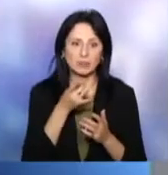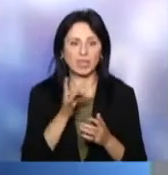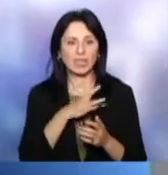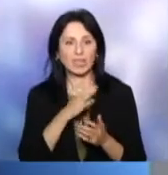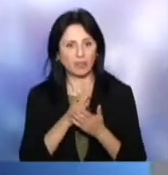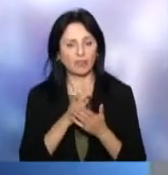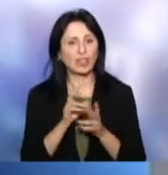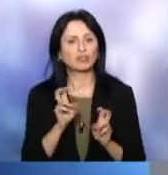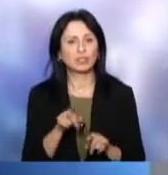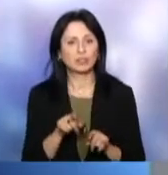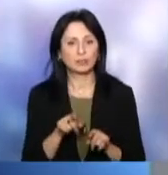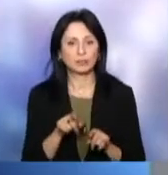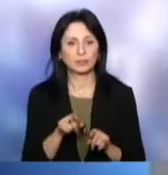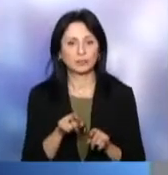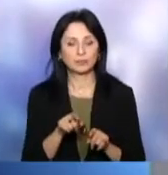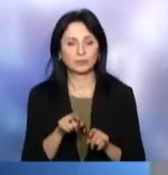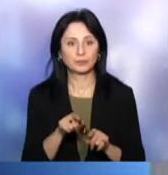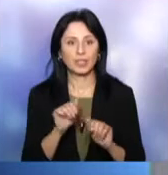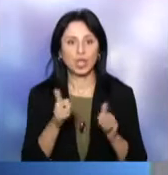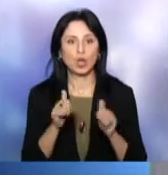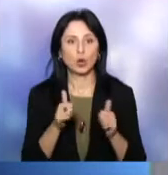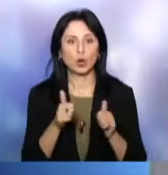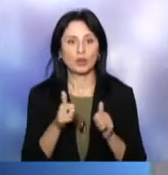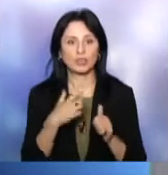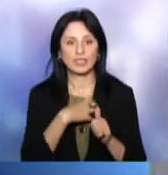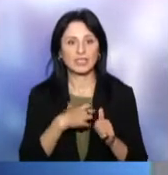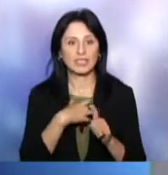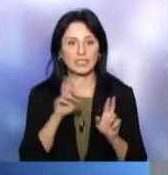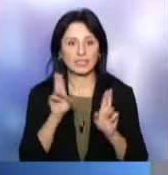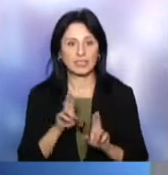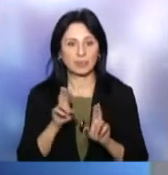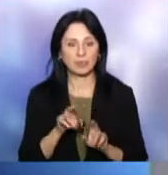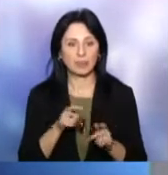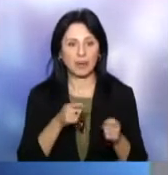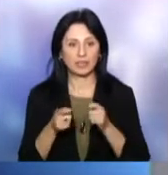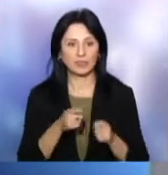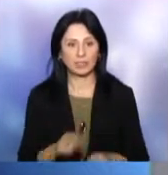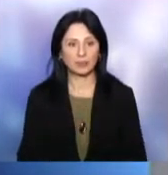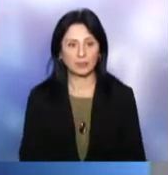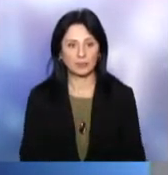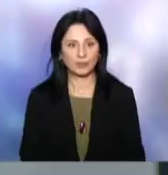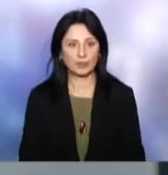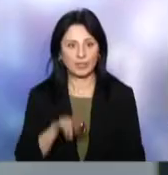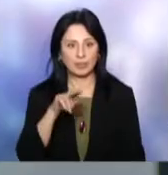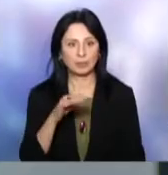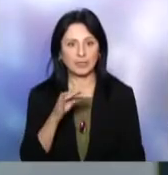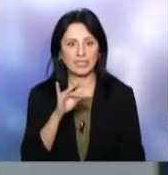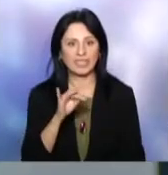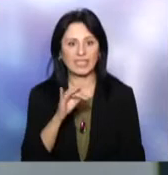ასე შემდეგ. და როგორია ძირითადი წესები ამის მართვის?